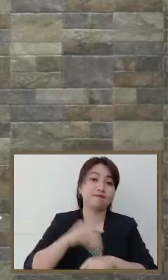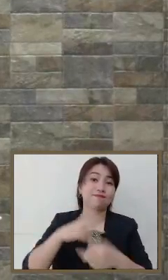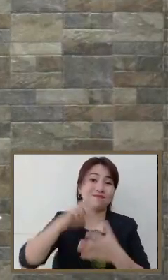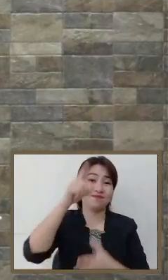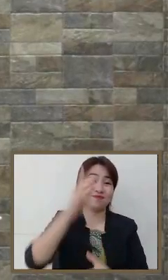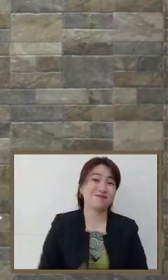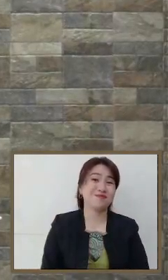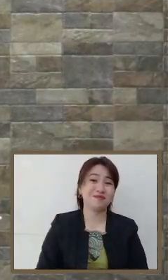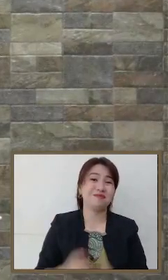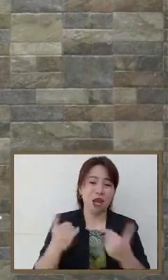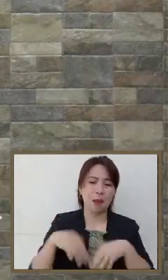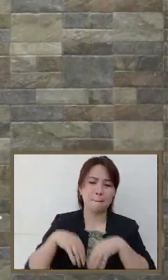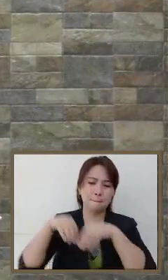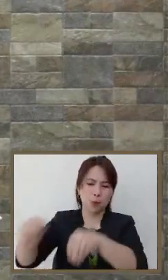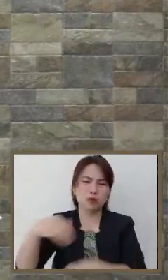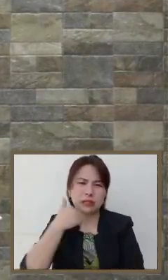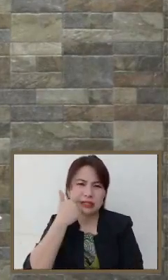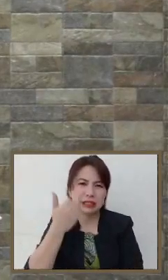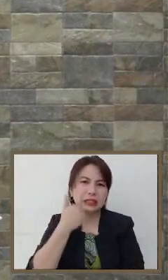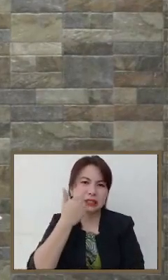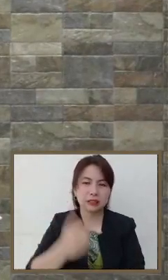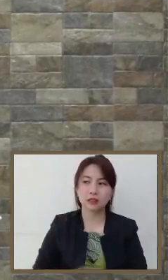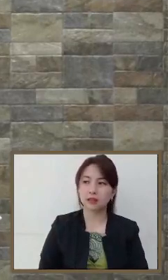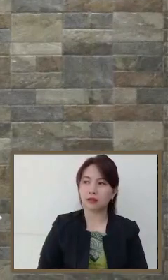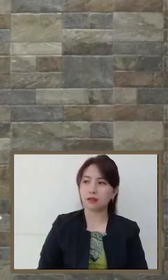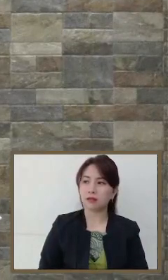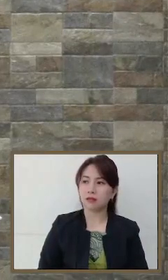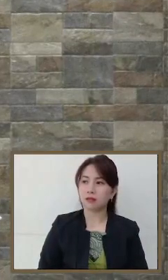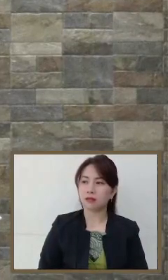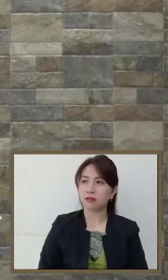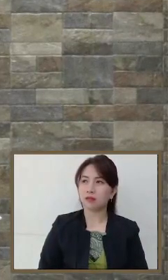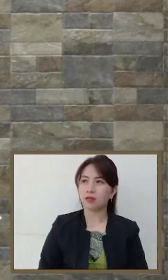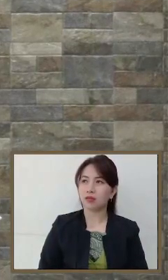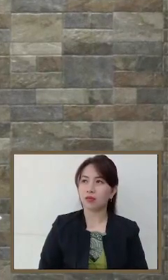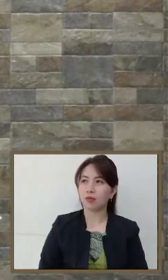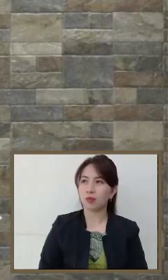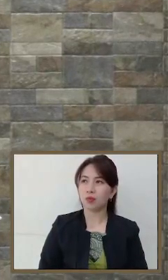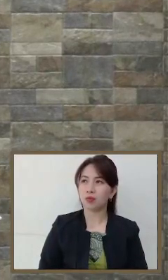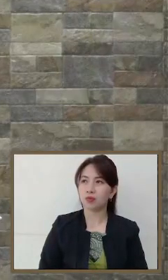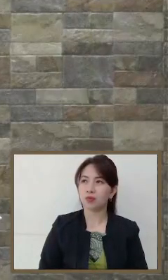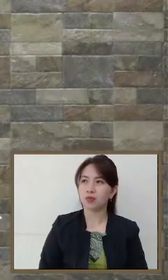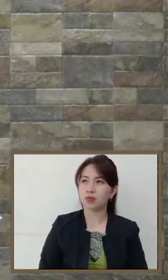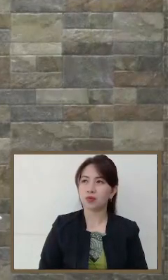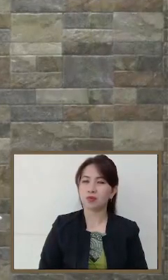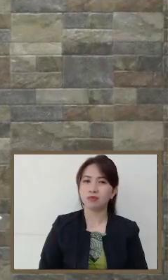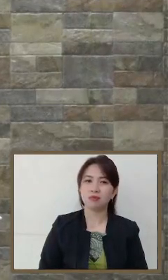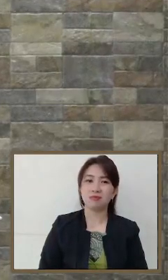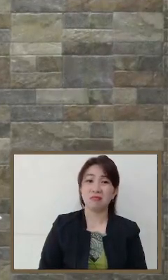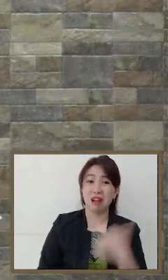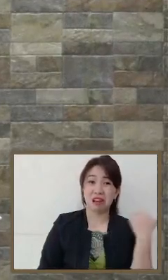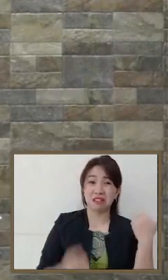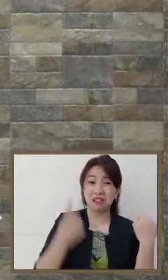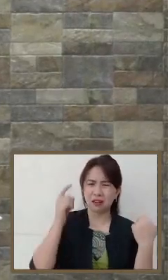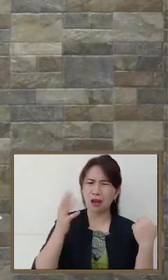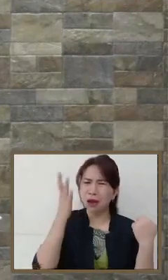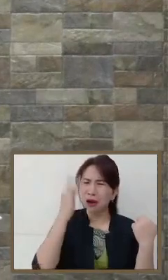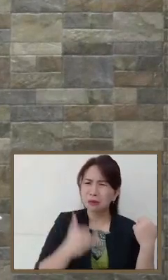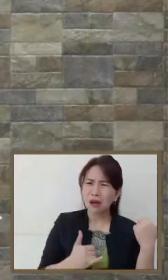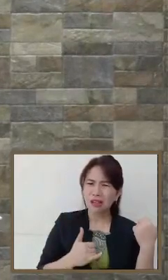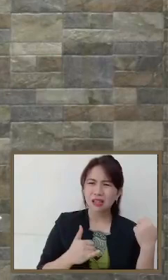napapahiya kalo ko ba sa church sa ano p bipo nagsisimba yan Bakit